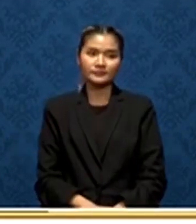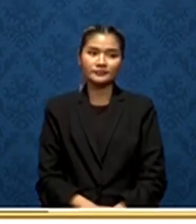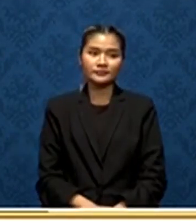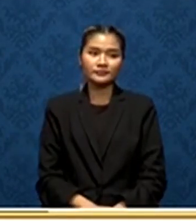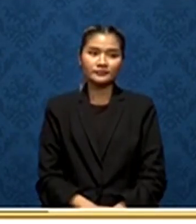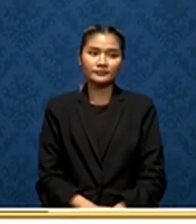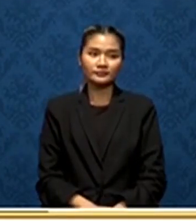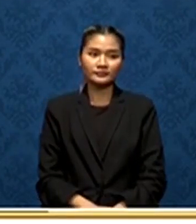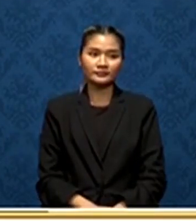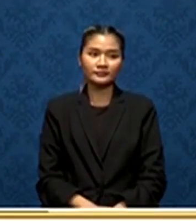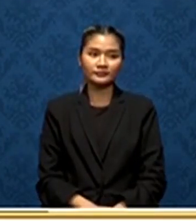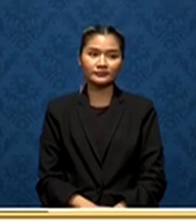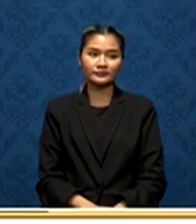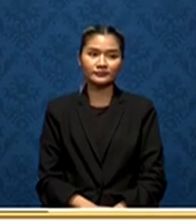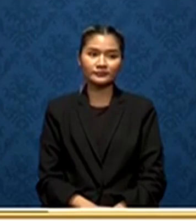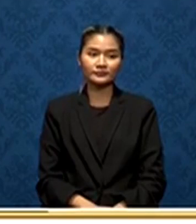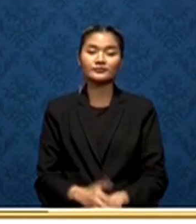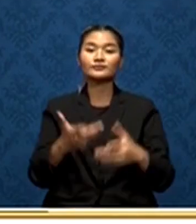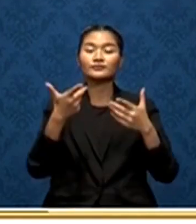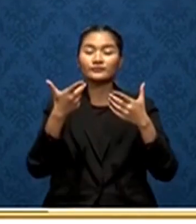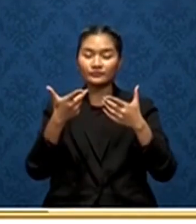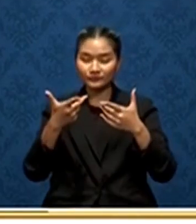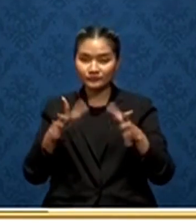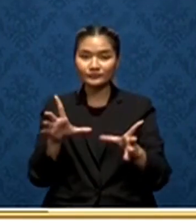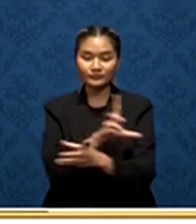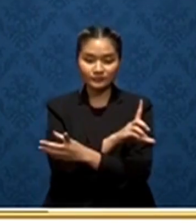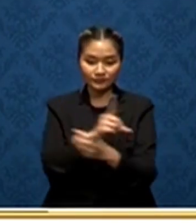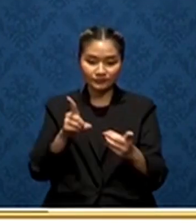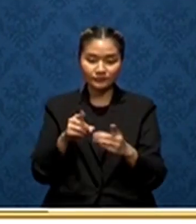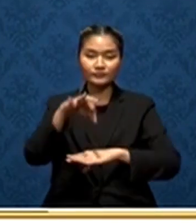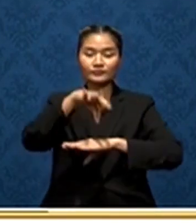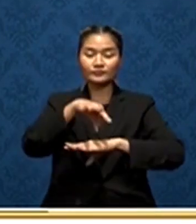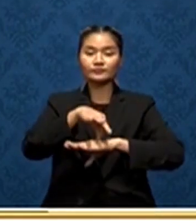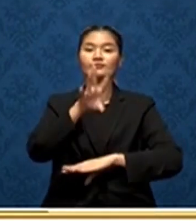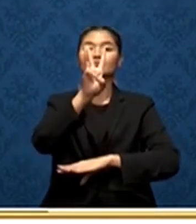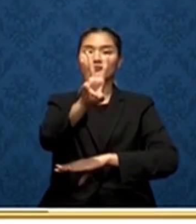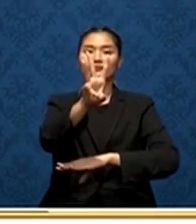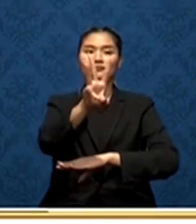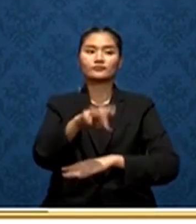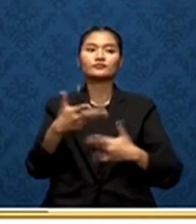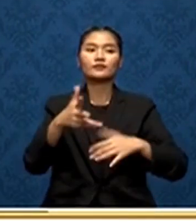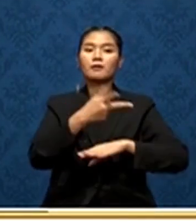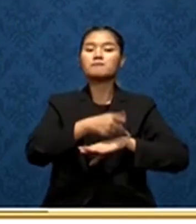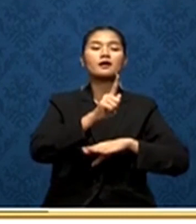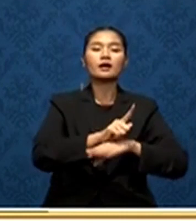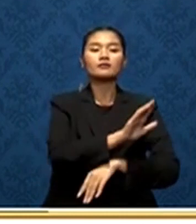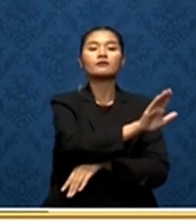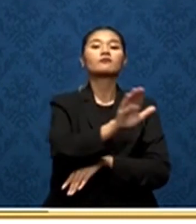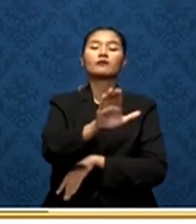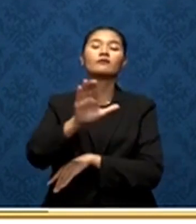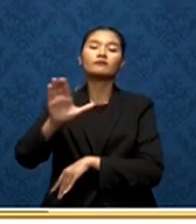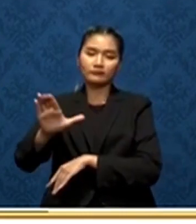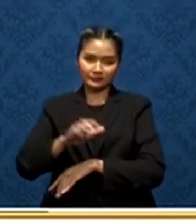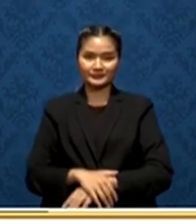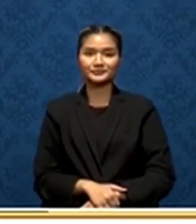แล้วก็มีจากภาคประชาสังคม 6ตำแหน่งตัวประธานตัวอะไรต่ออะไรของภาคประชาสังคมทั้ง